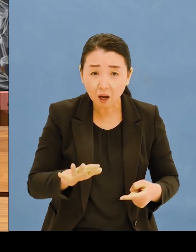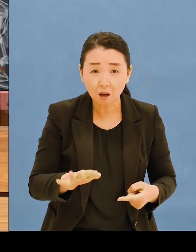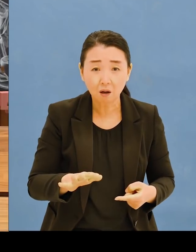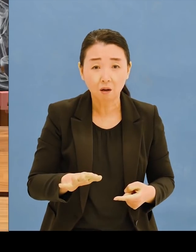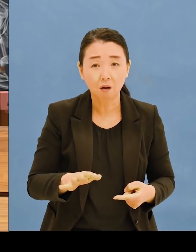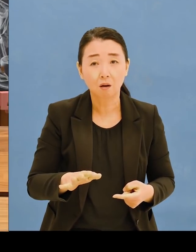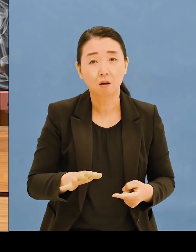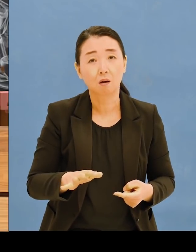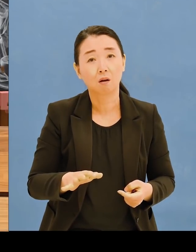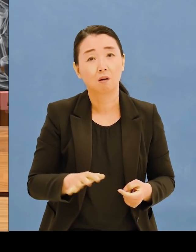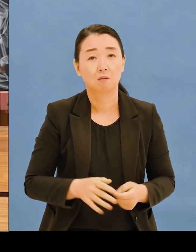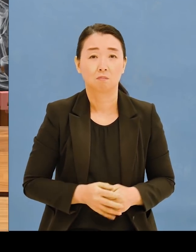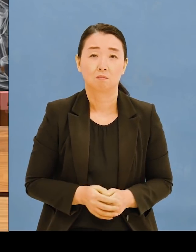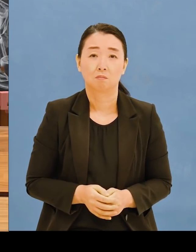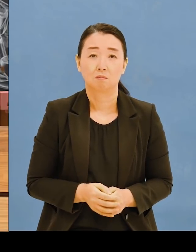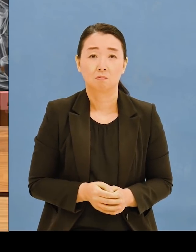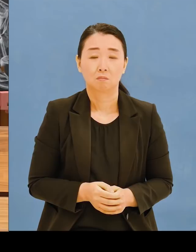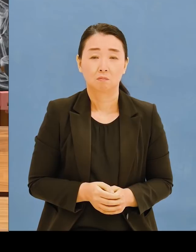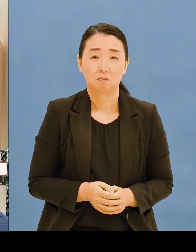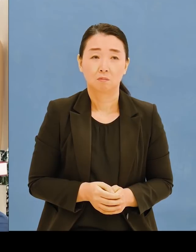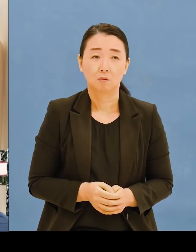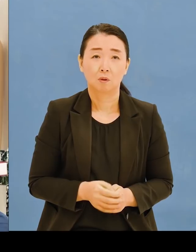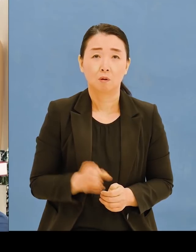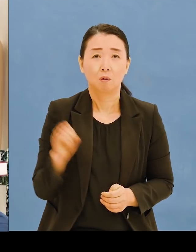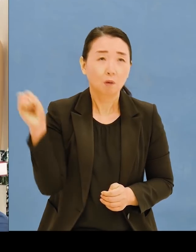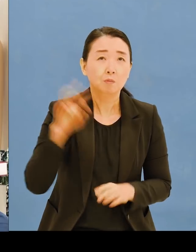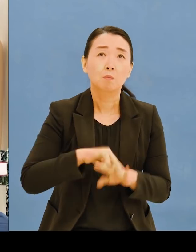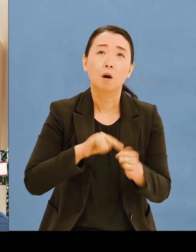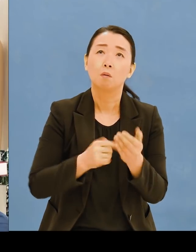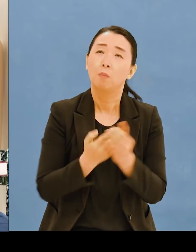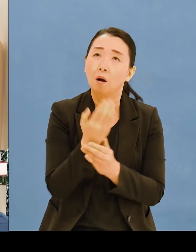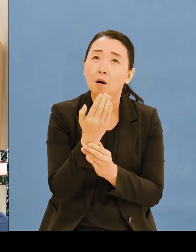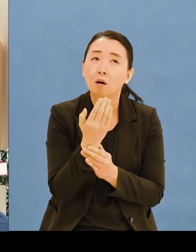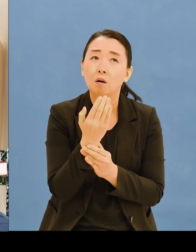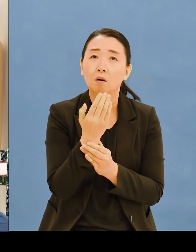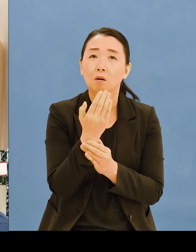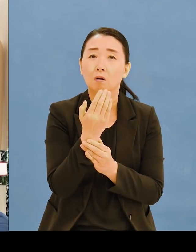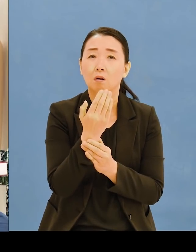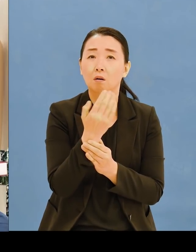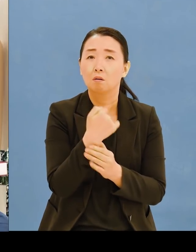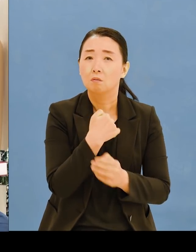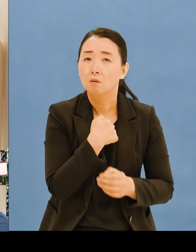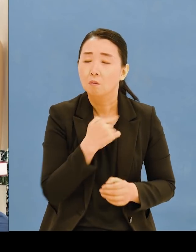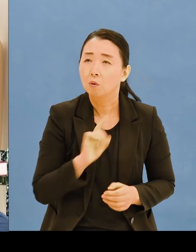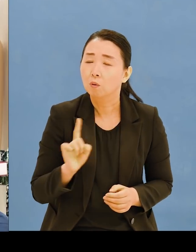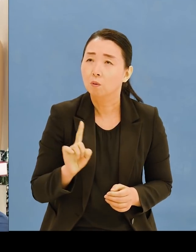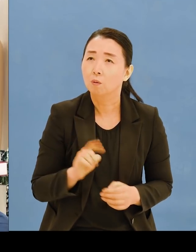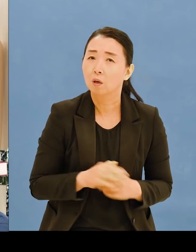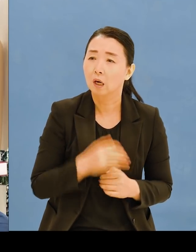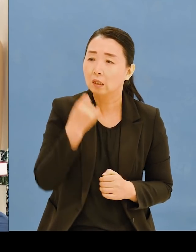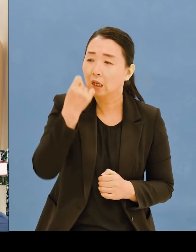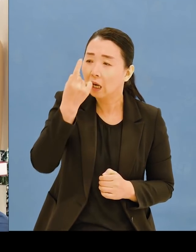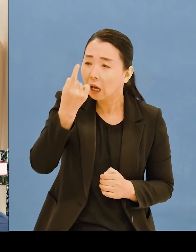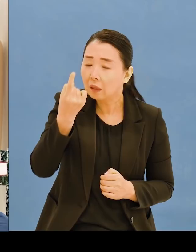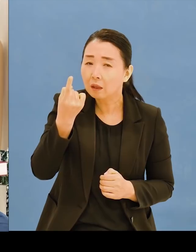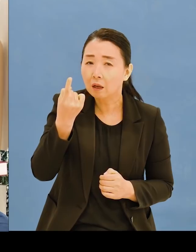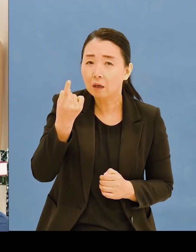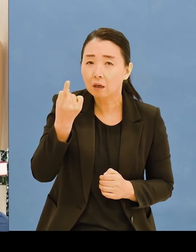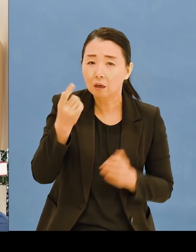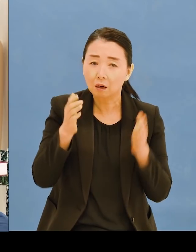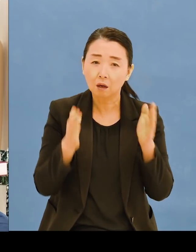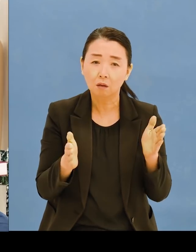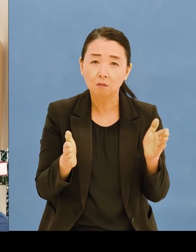없지? 맞아요. 이러한 마음이 들면서 정말 한 달 정도를